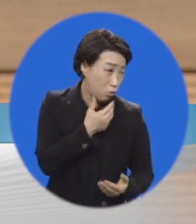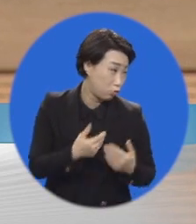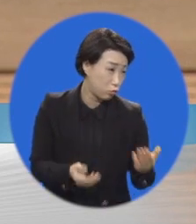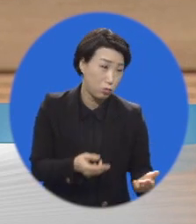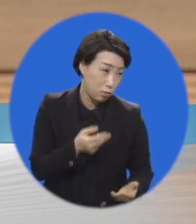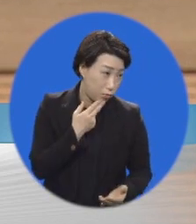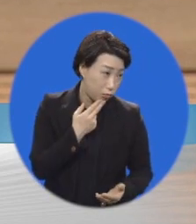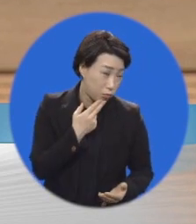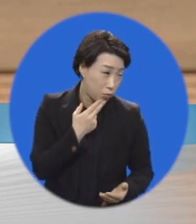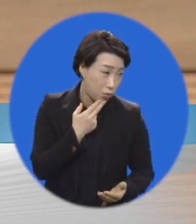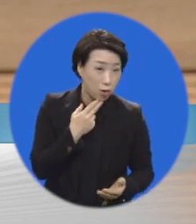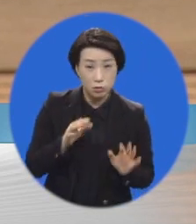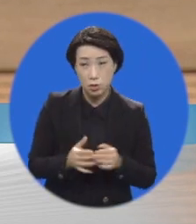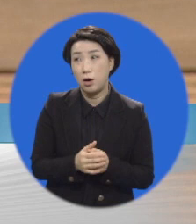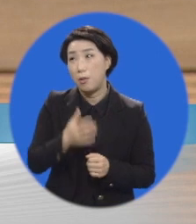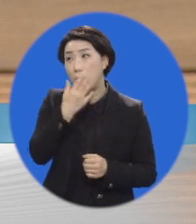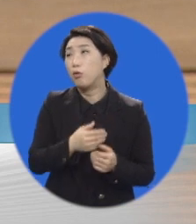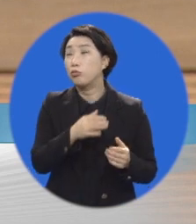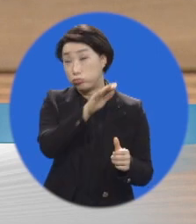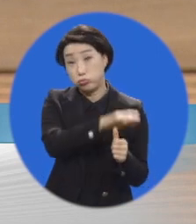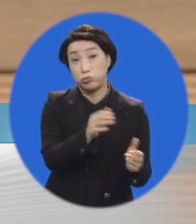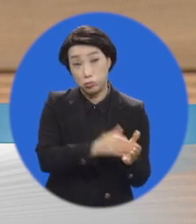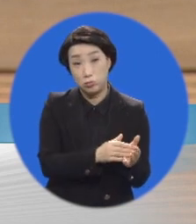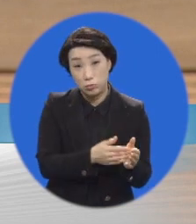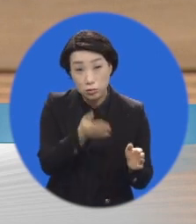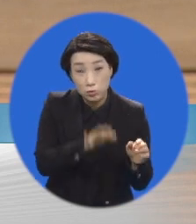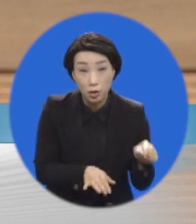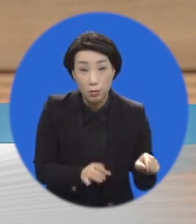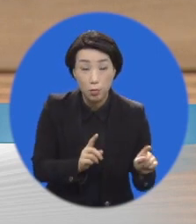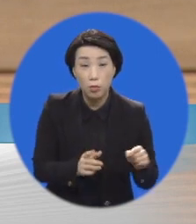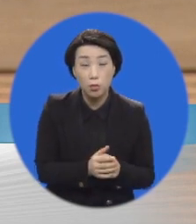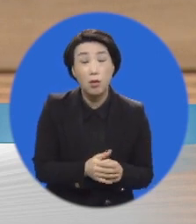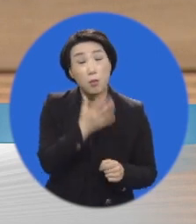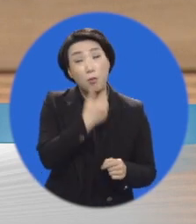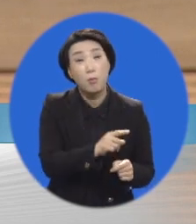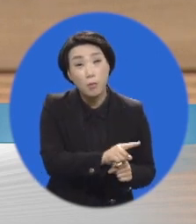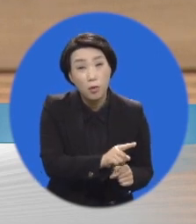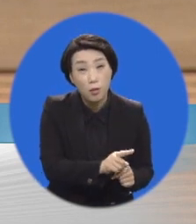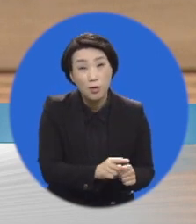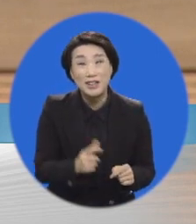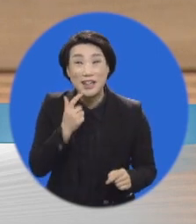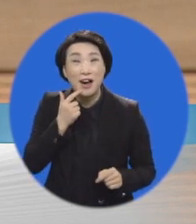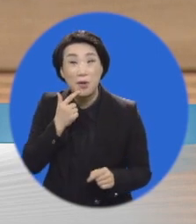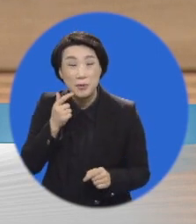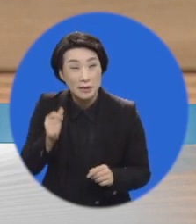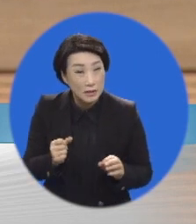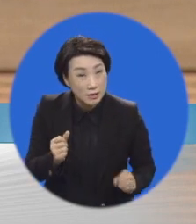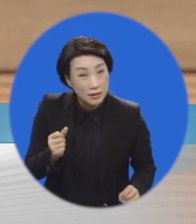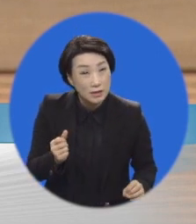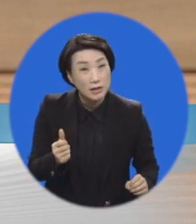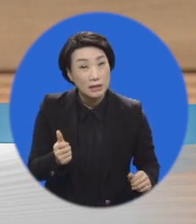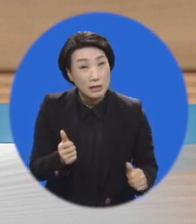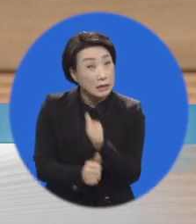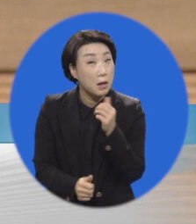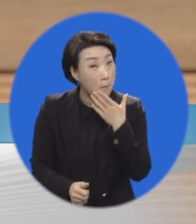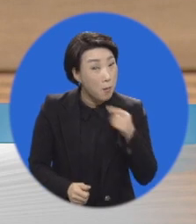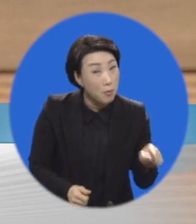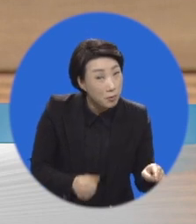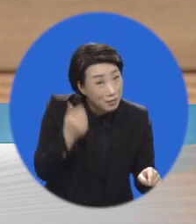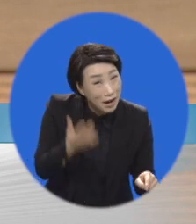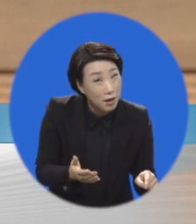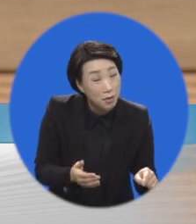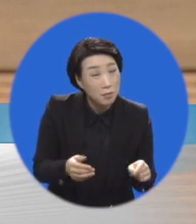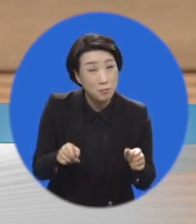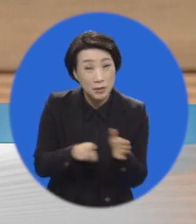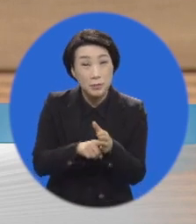없다. 그리고 축복은 해줬지만은 그 복이 야곱이를 능가할 수 있는 복. 믿음의